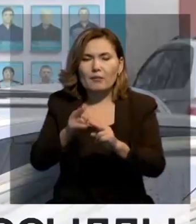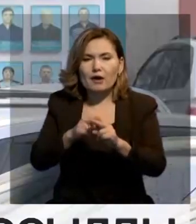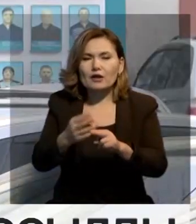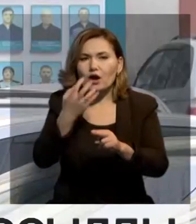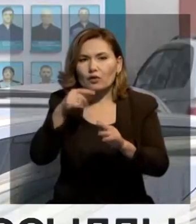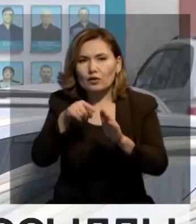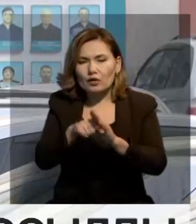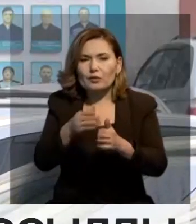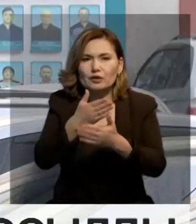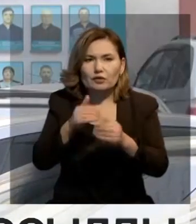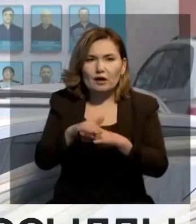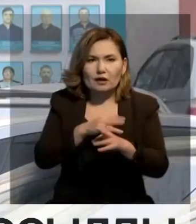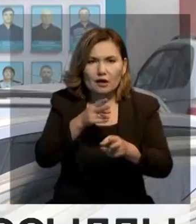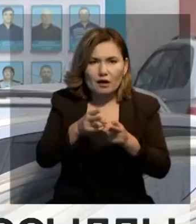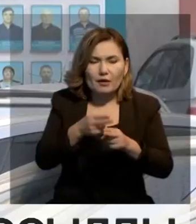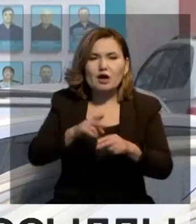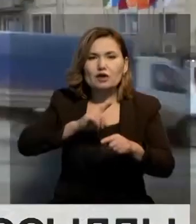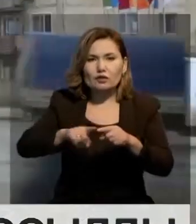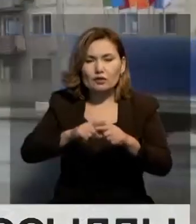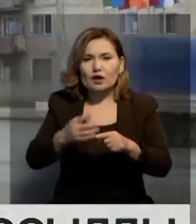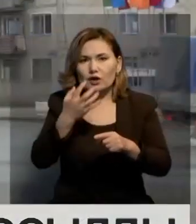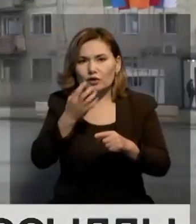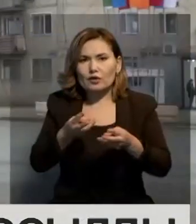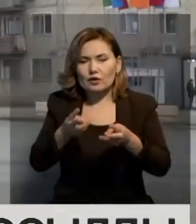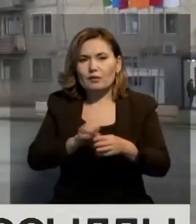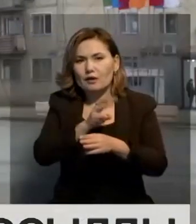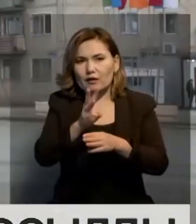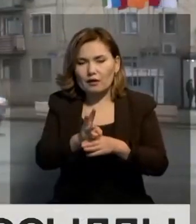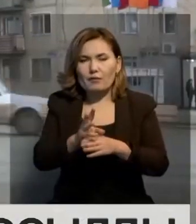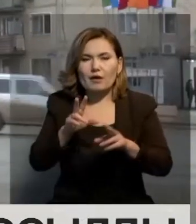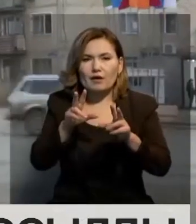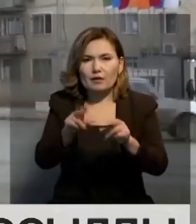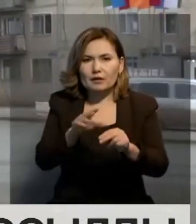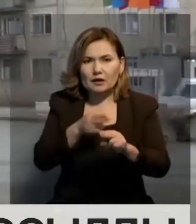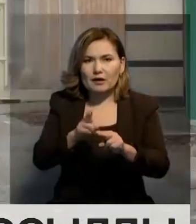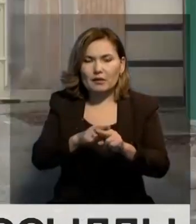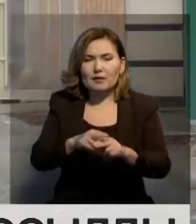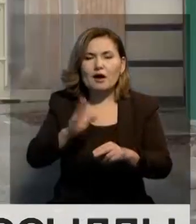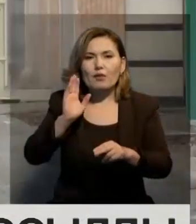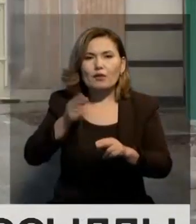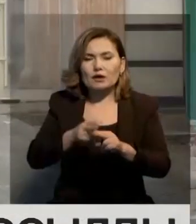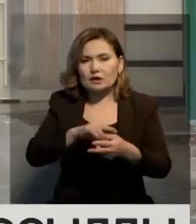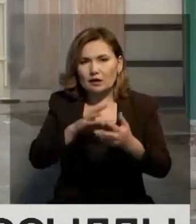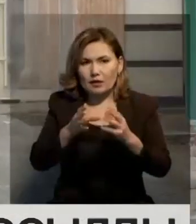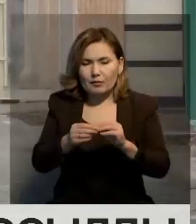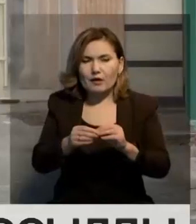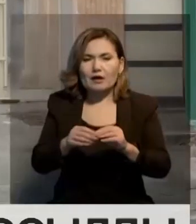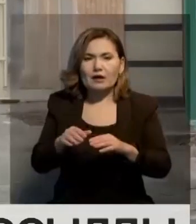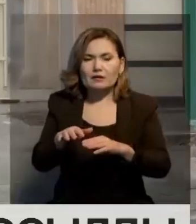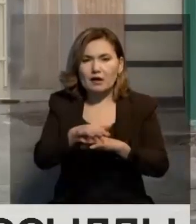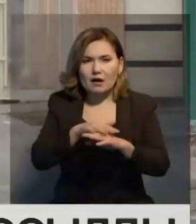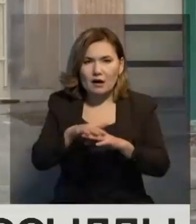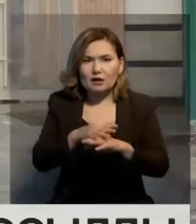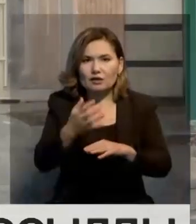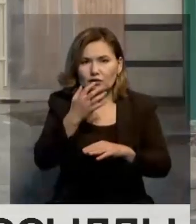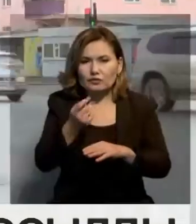Мамандар болса, қазандықтар енді қосылғандықтан жылу біртіндеп жетеді деген пікірде. Сондықтан әліптің артын бағуға тура